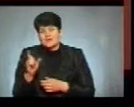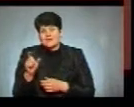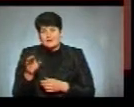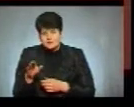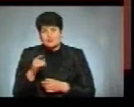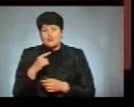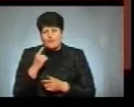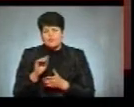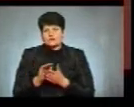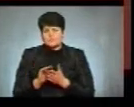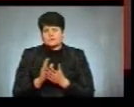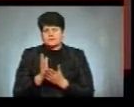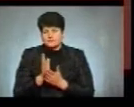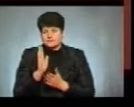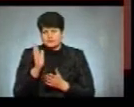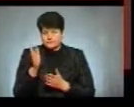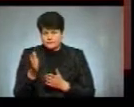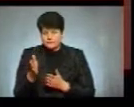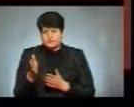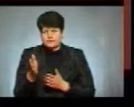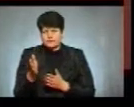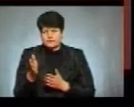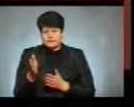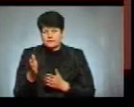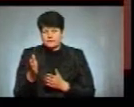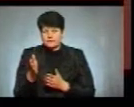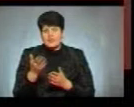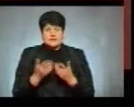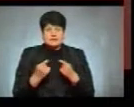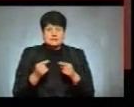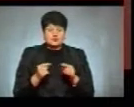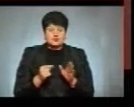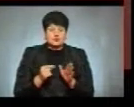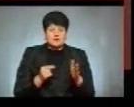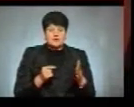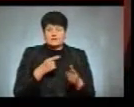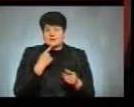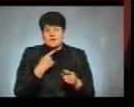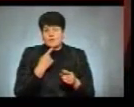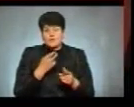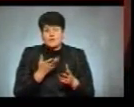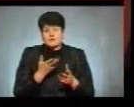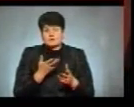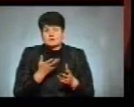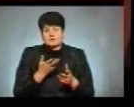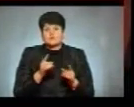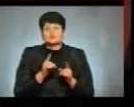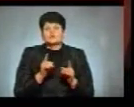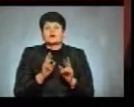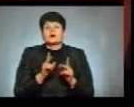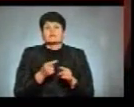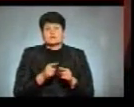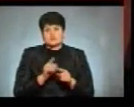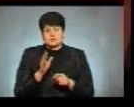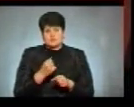це, про що він значить буде рухатися в тому напрямку, але з іншого боку, він також не зазначає. визначає, та як каже колега, власне, що яким чином це він